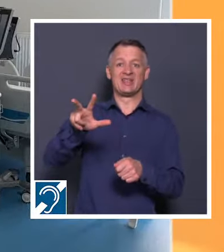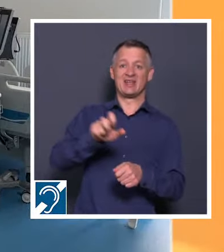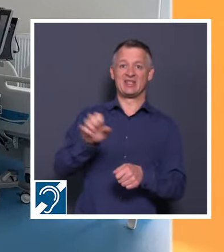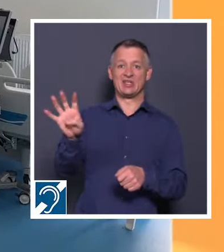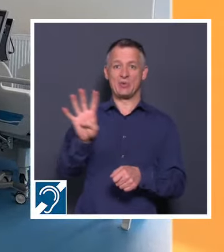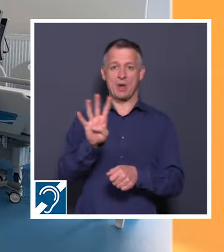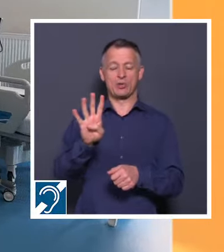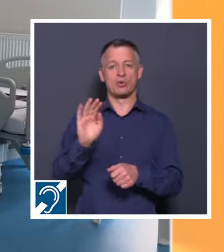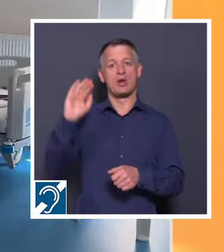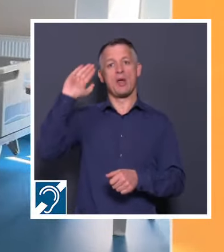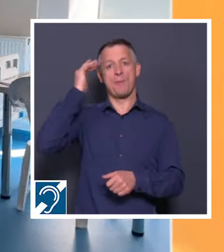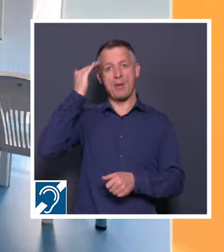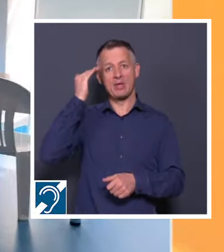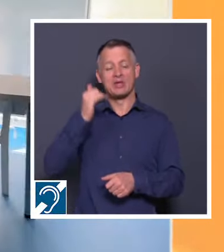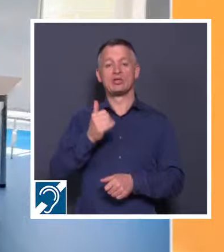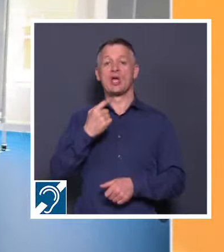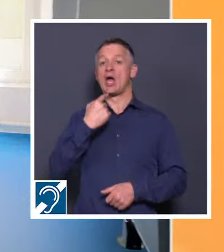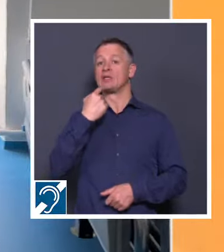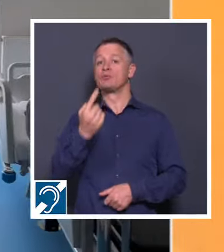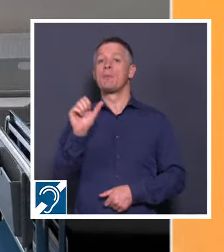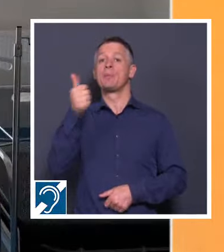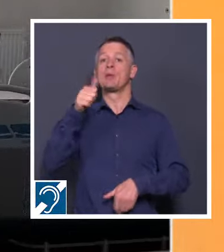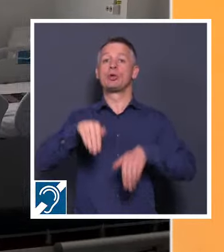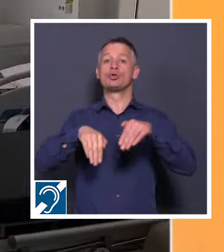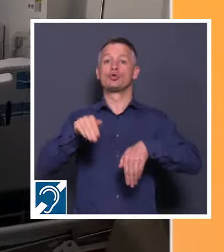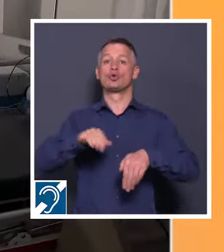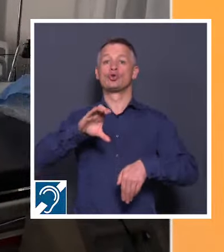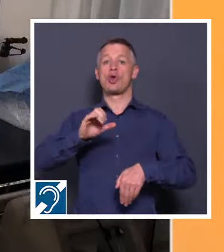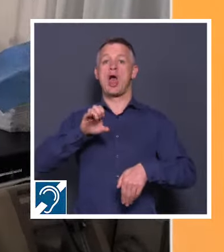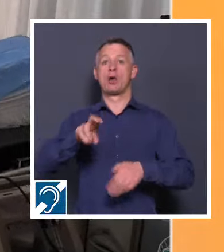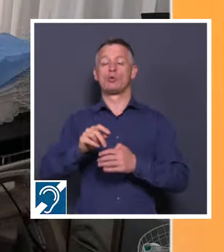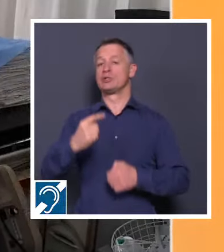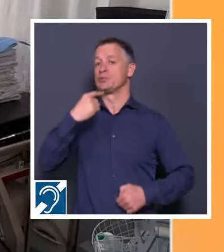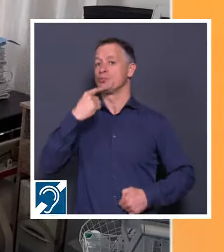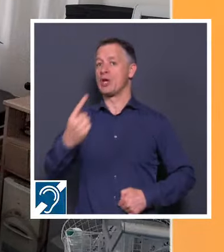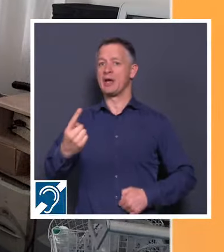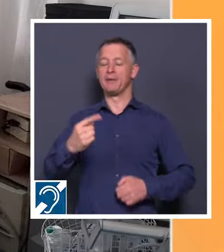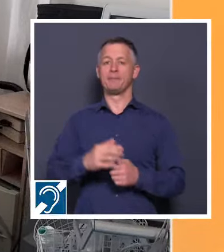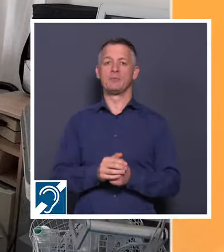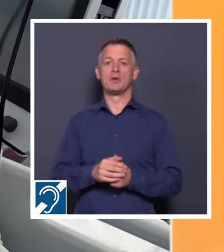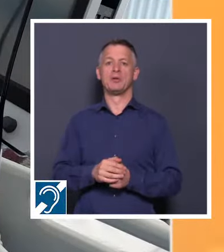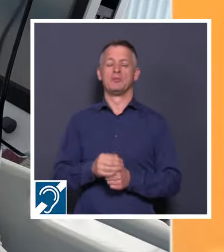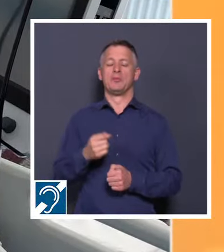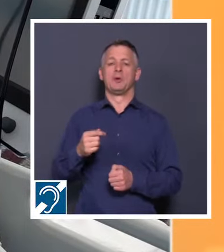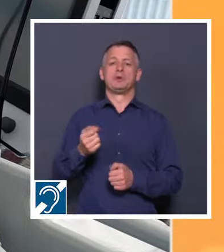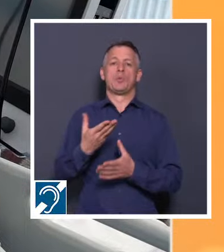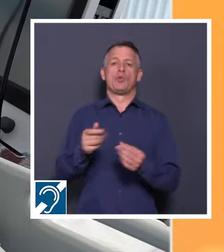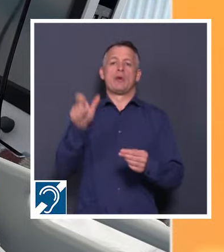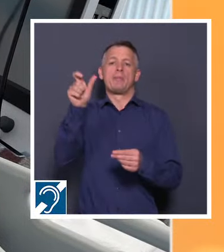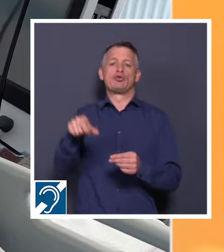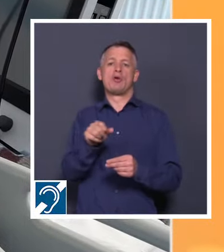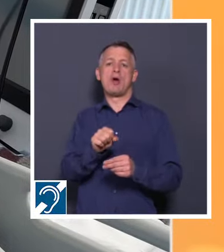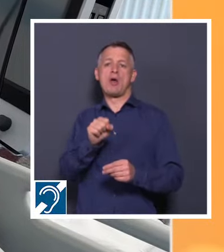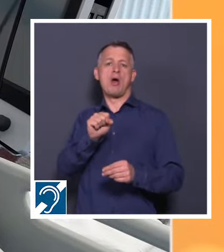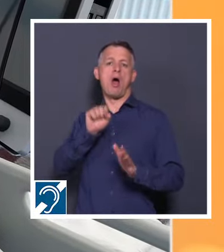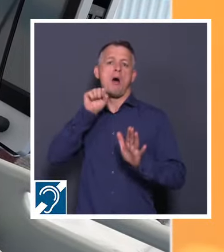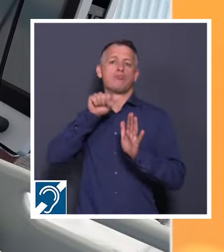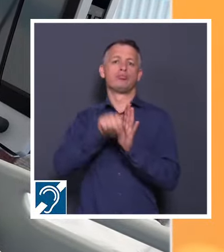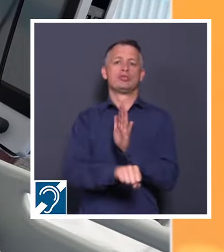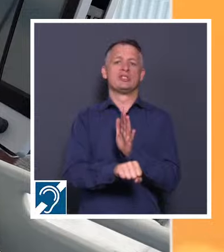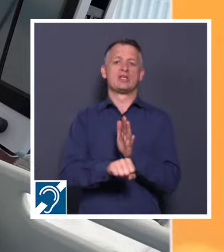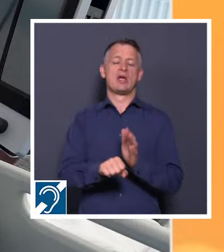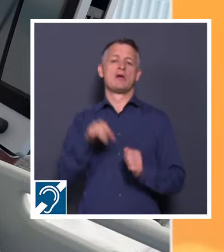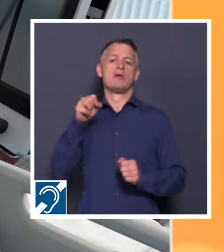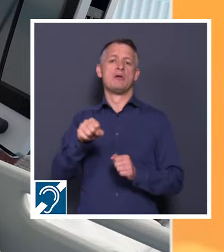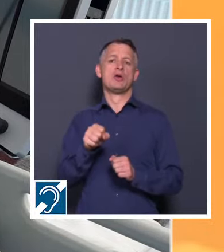declarațiile premierului Ciolacu, care spunea că de fapt și de drept se abuzează foarte mult de concediile